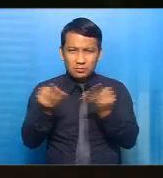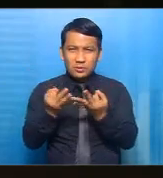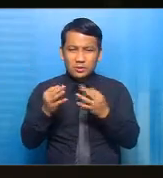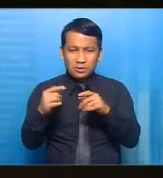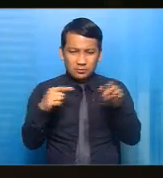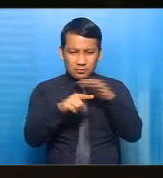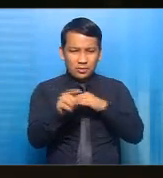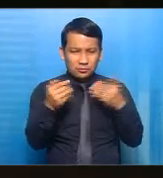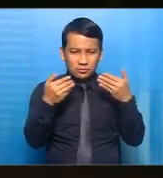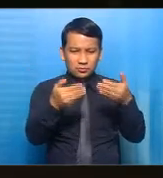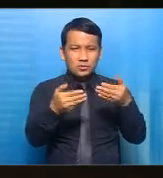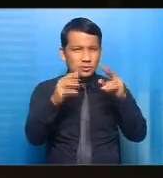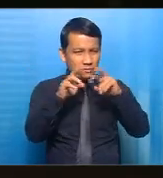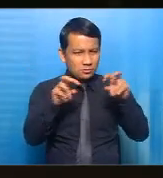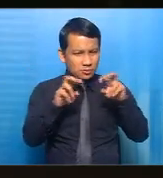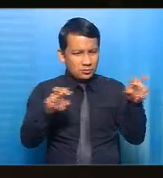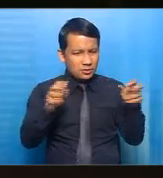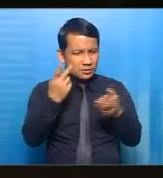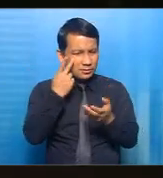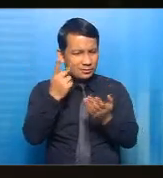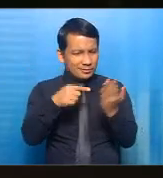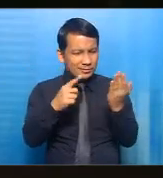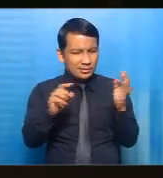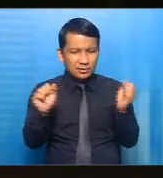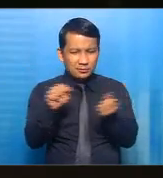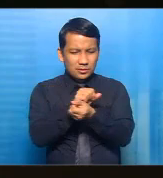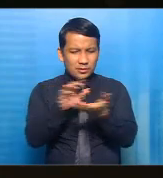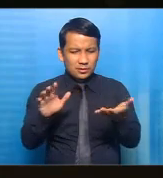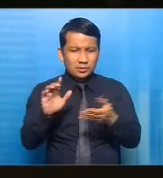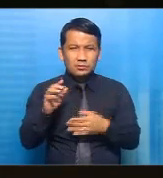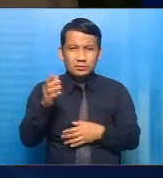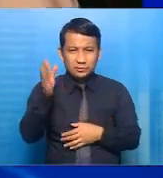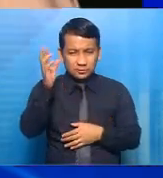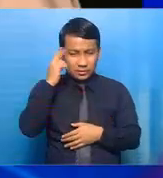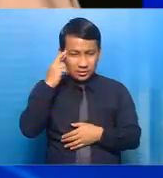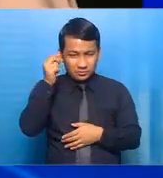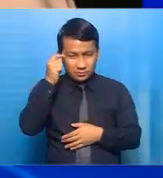ay patuloy ang damage assessment ng LGU. Rafi Sheryl.